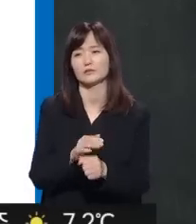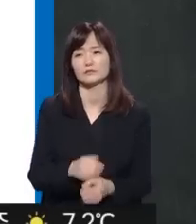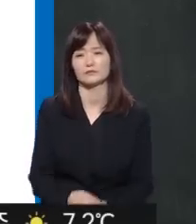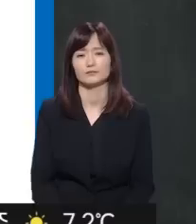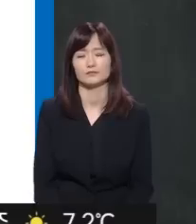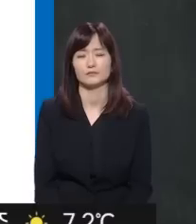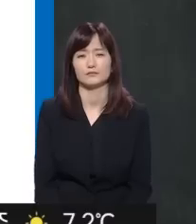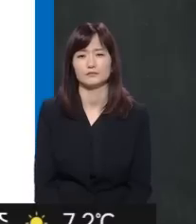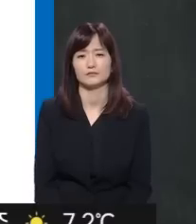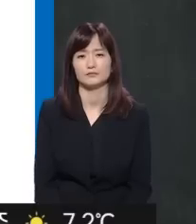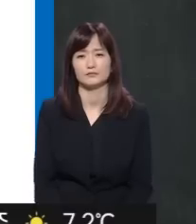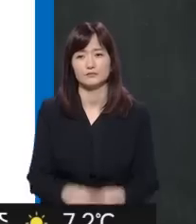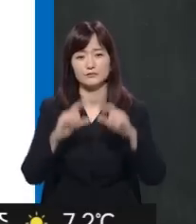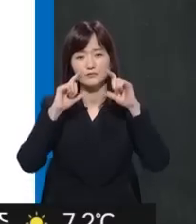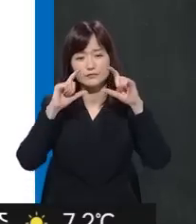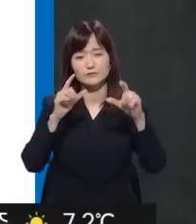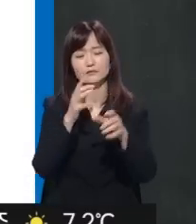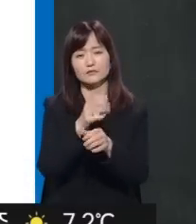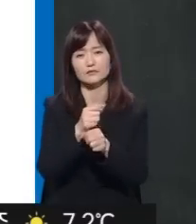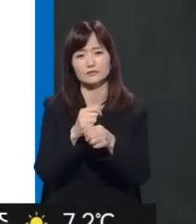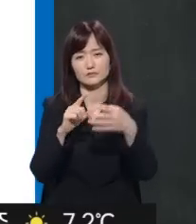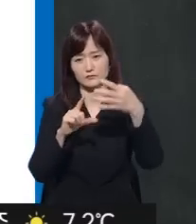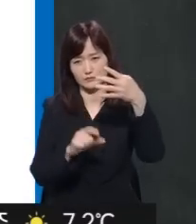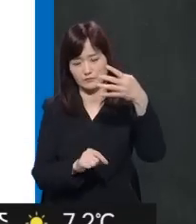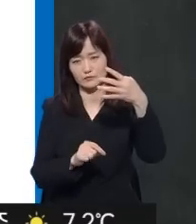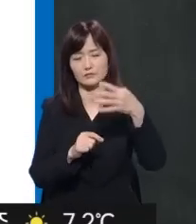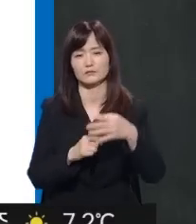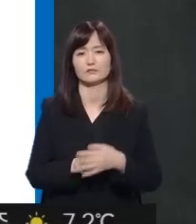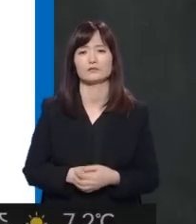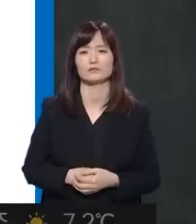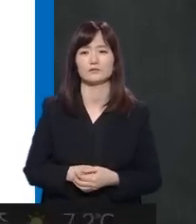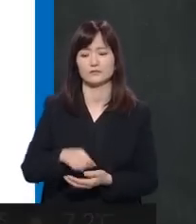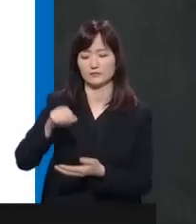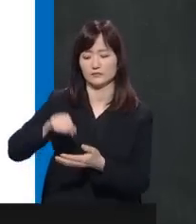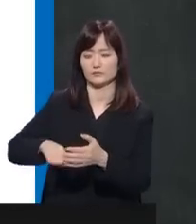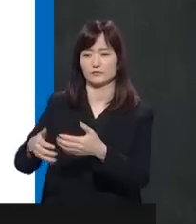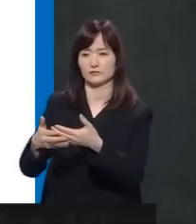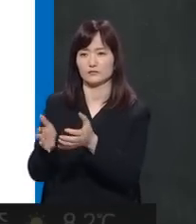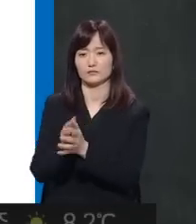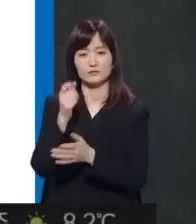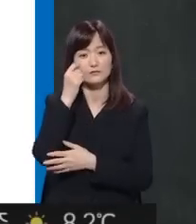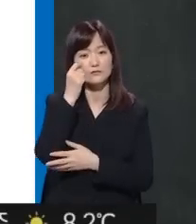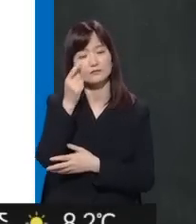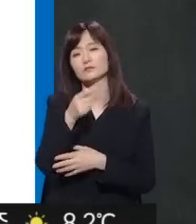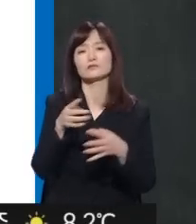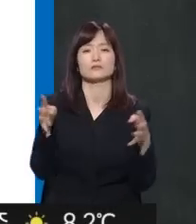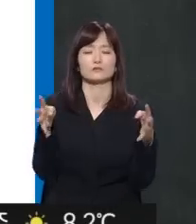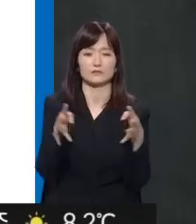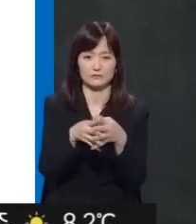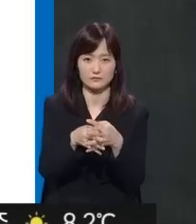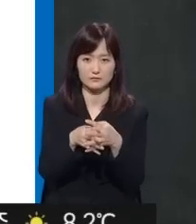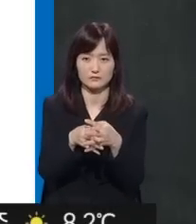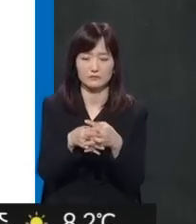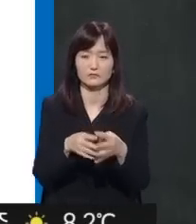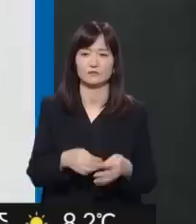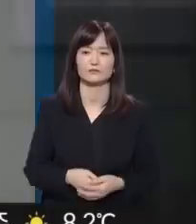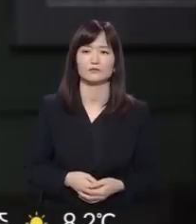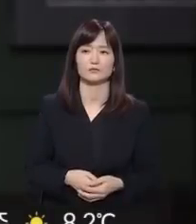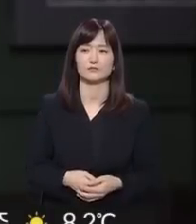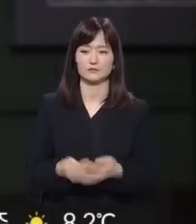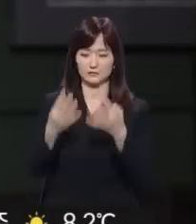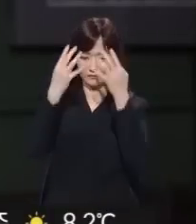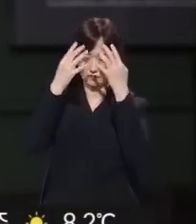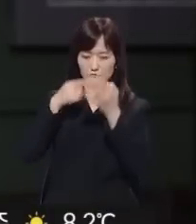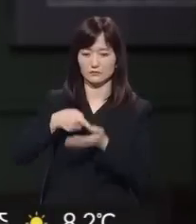전했습니다이 선고는 다음 달에 내려지는데 당시에 재판부가 한 달 동안 그런 합의를 봐라 이렇게 얘기를 했다고 합니다 하지만 구형